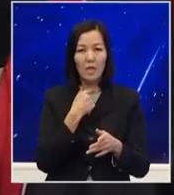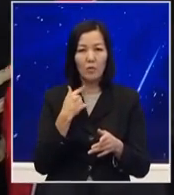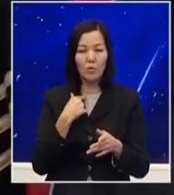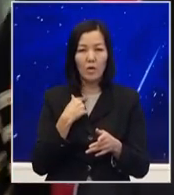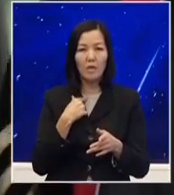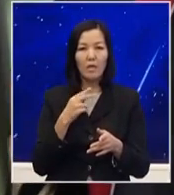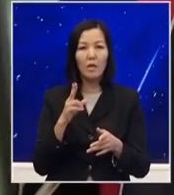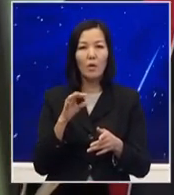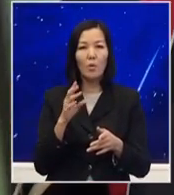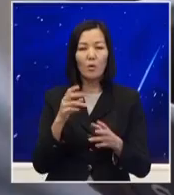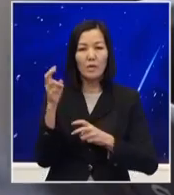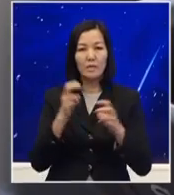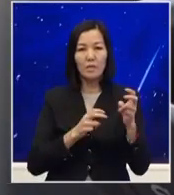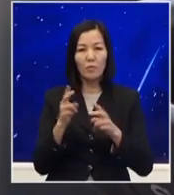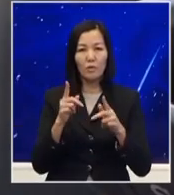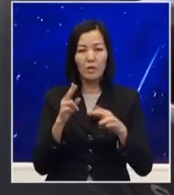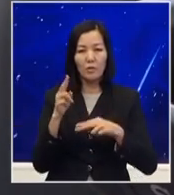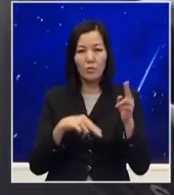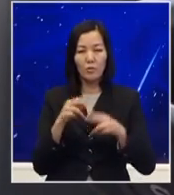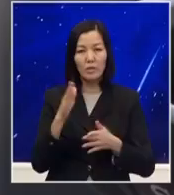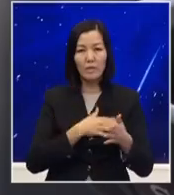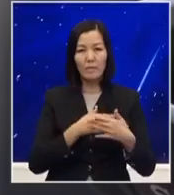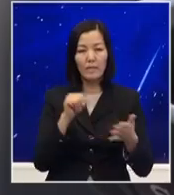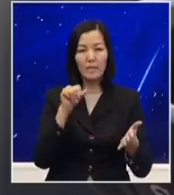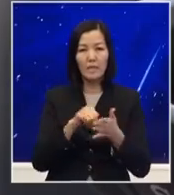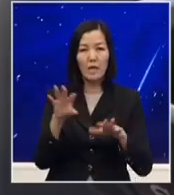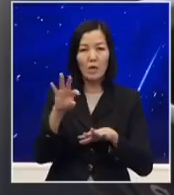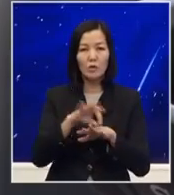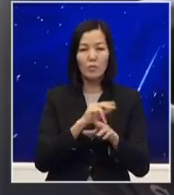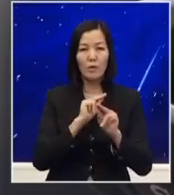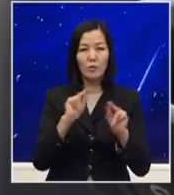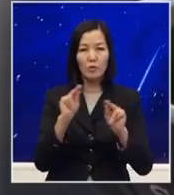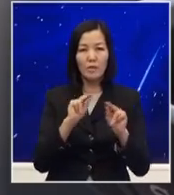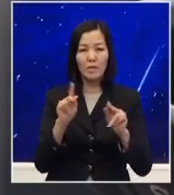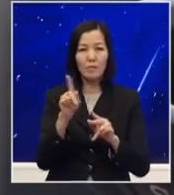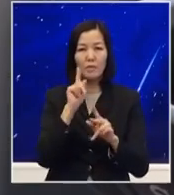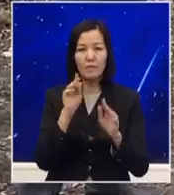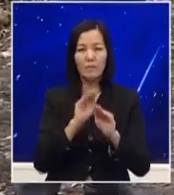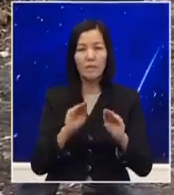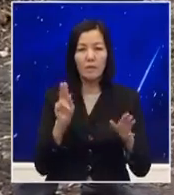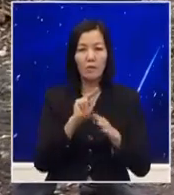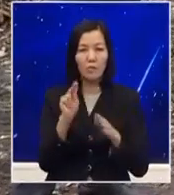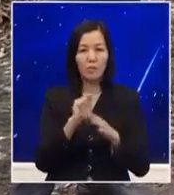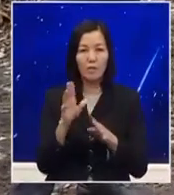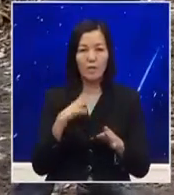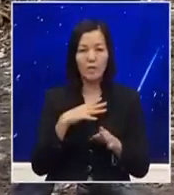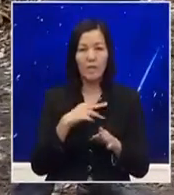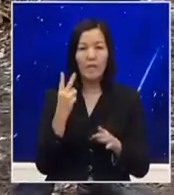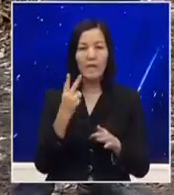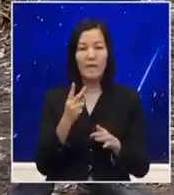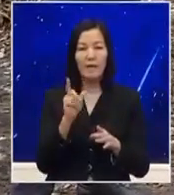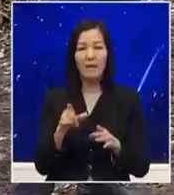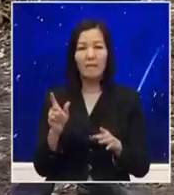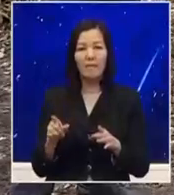Талдықорған қорғасын зауыттарының құрылысына араласты. Ал жұбайы ұстаздық етіп, жас буынның оқыту қолына ғұмырын арнады.